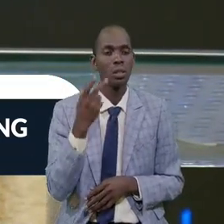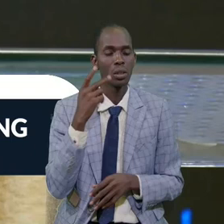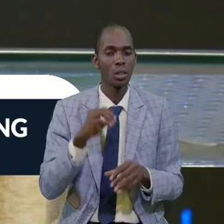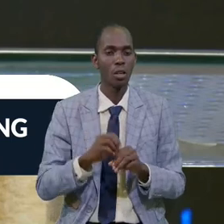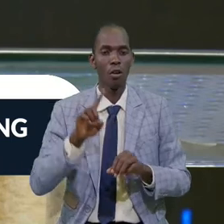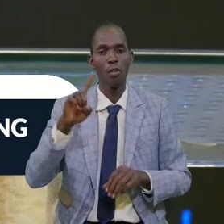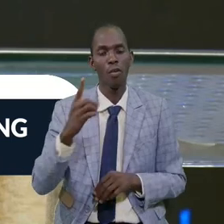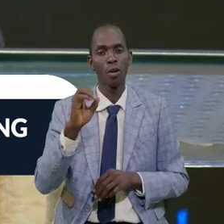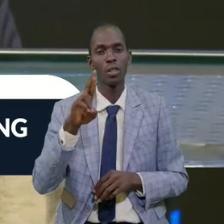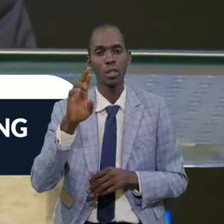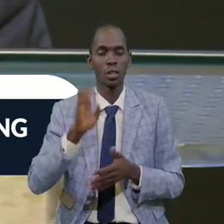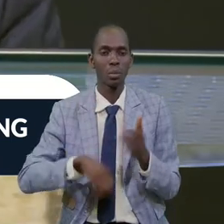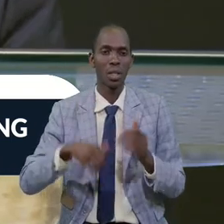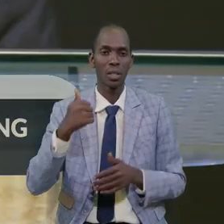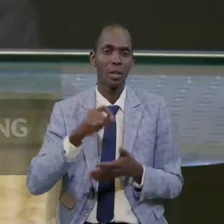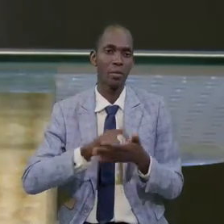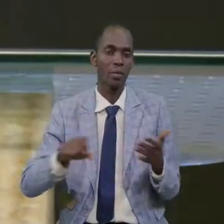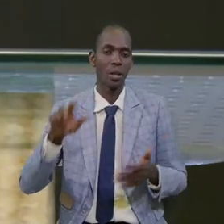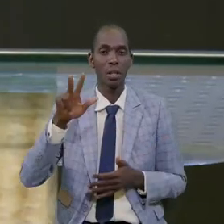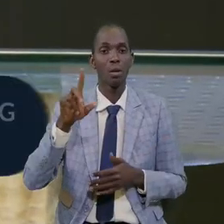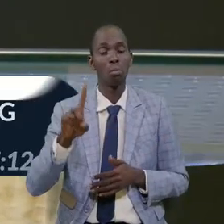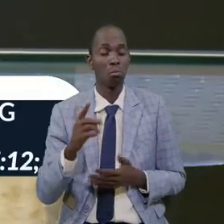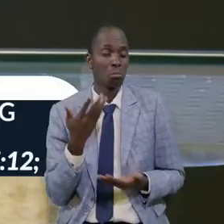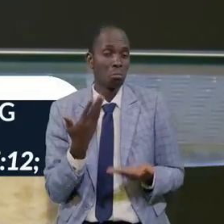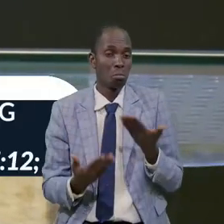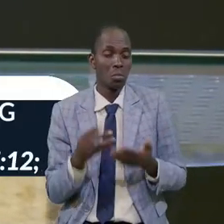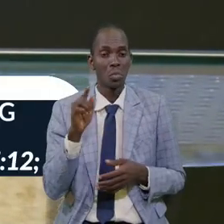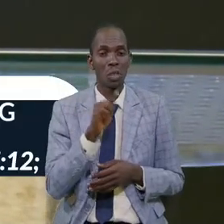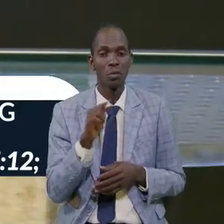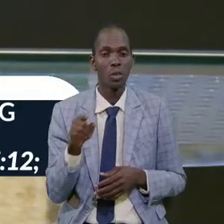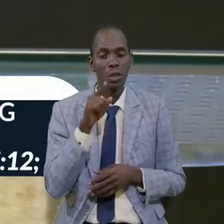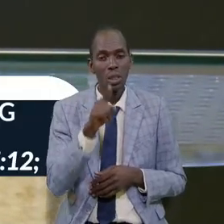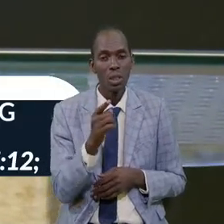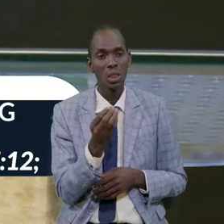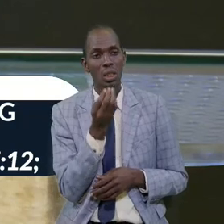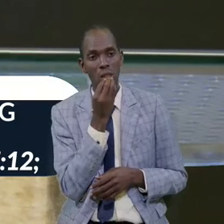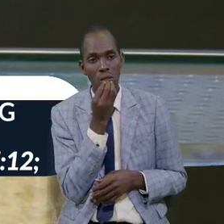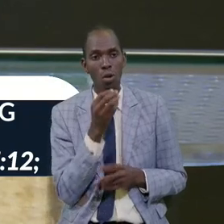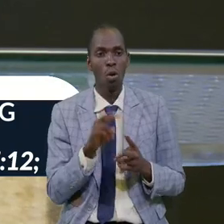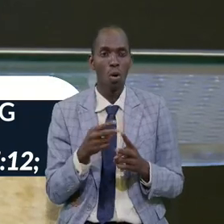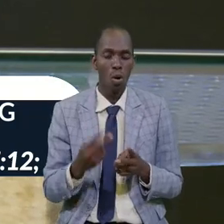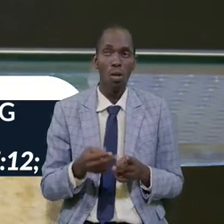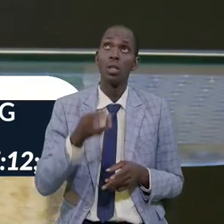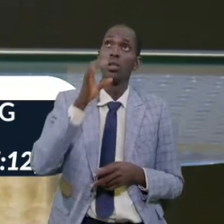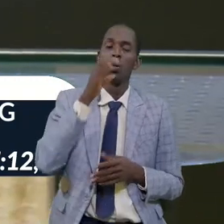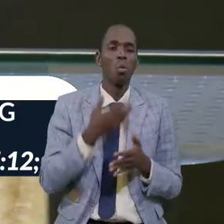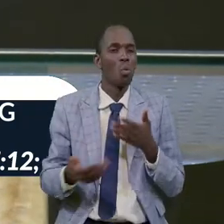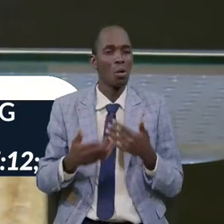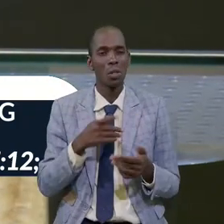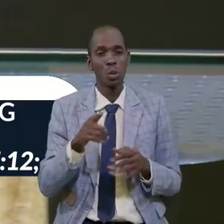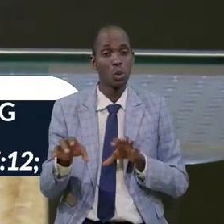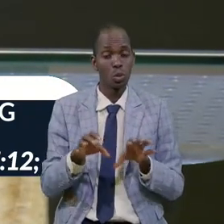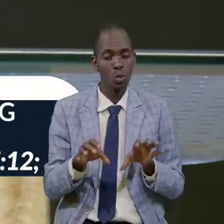1 Corinthiens 10, le verset 31 qui dit, « Soit donc que vous mangez, soit que vous